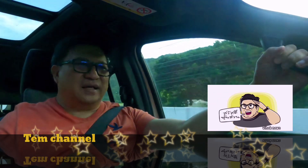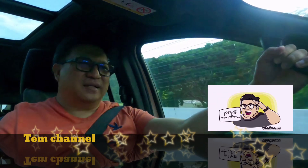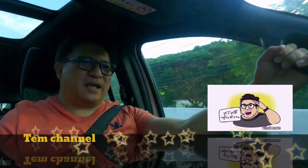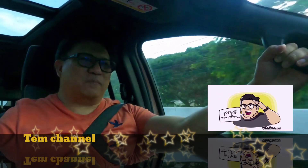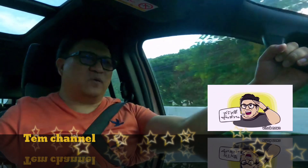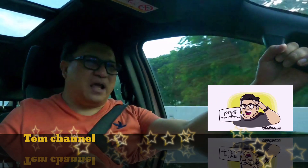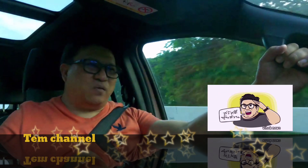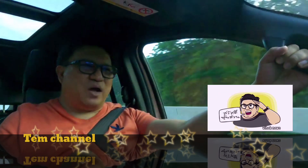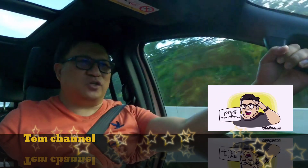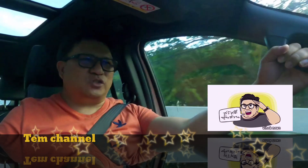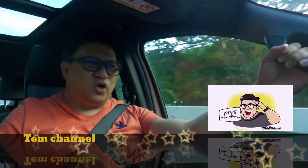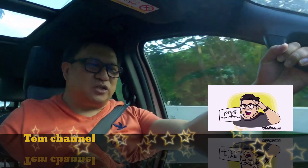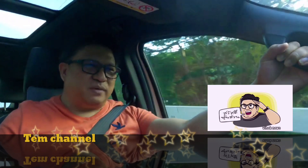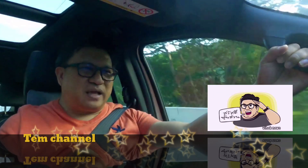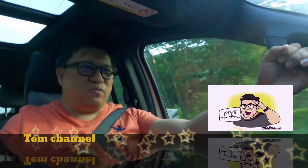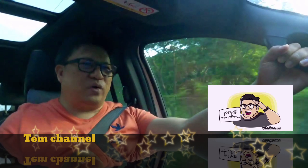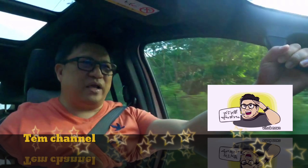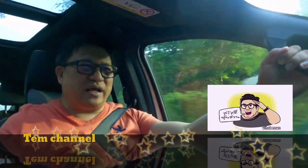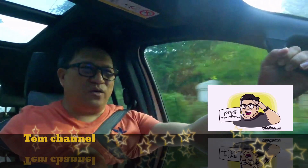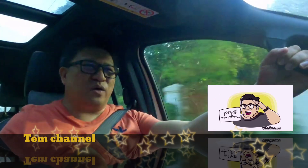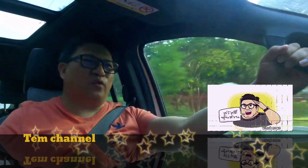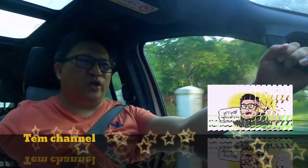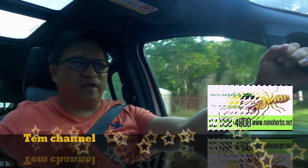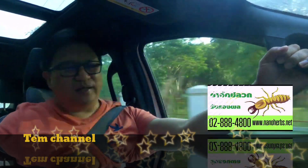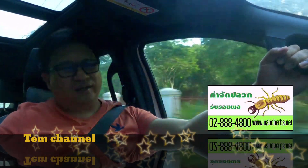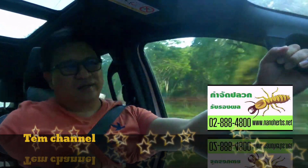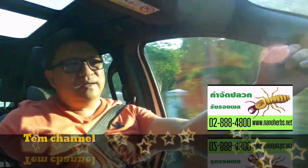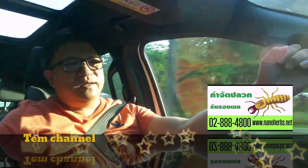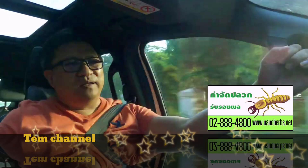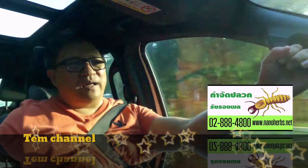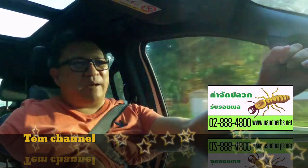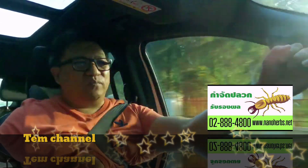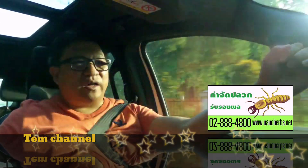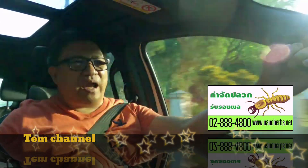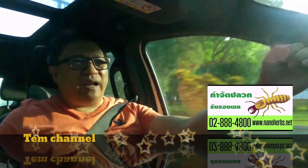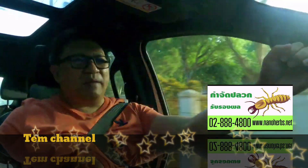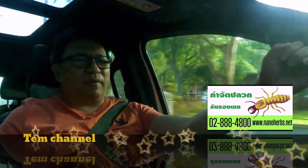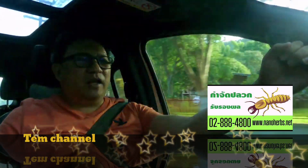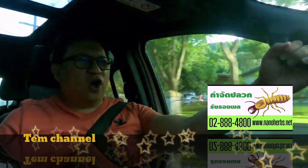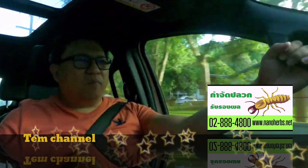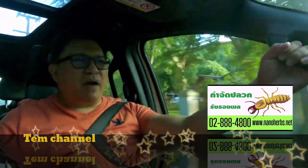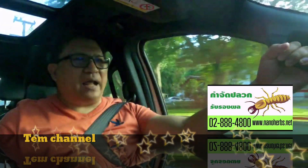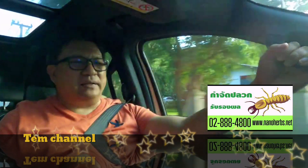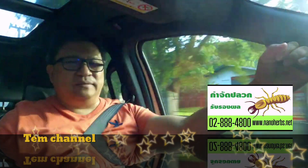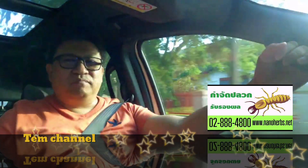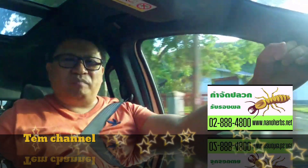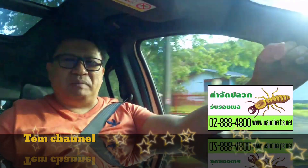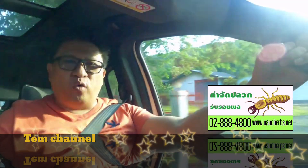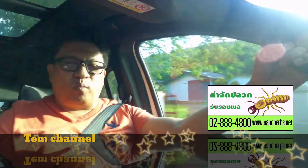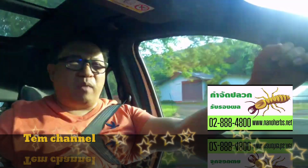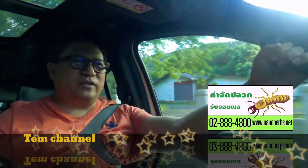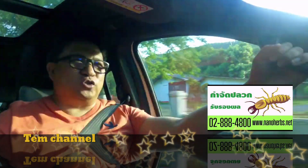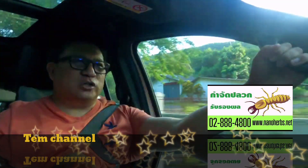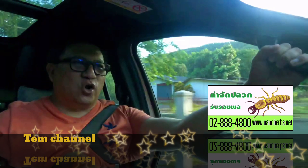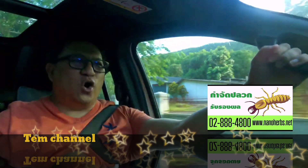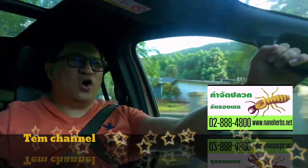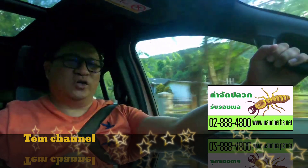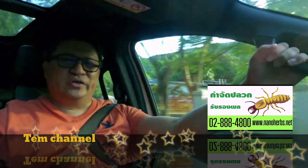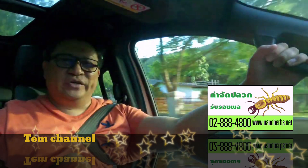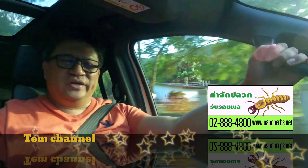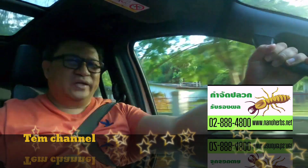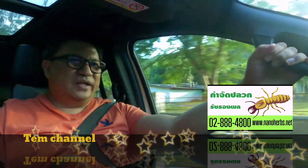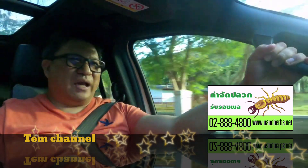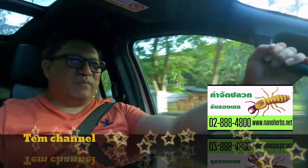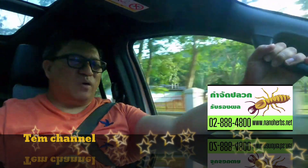้ใช้ชนะนะครับ โย้างว่า aining ก็yorsunรี สย การให้ไปก บ้าน ปลกบ้านศาส